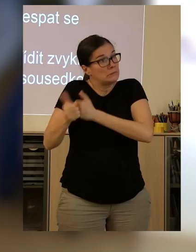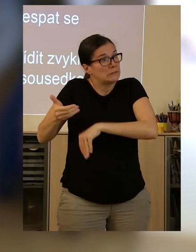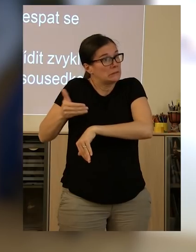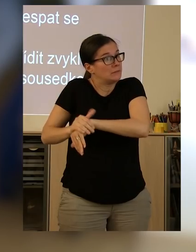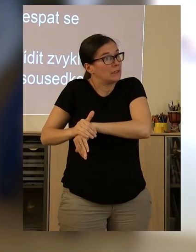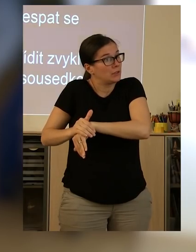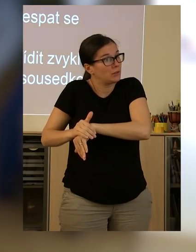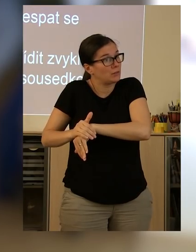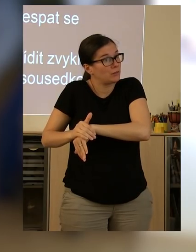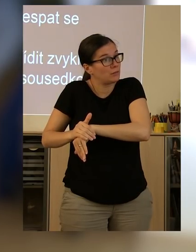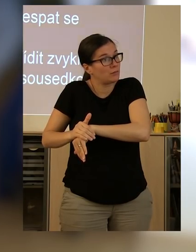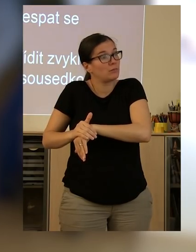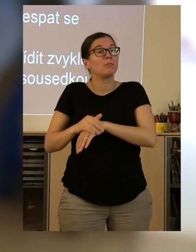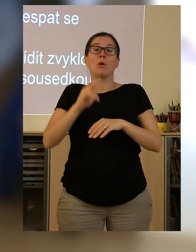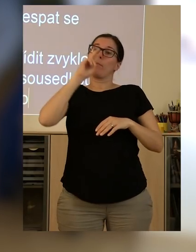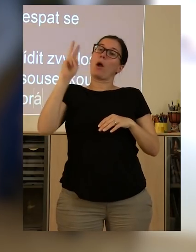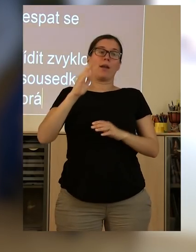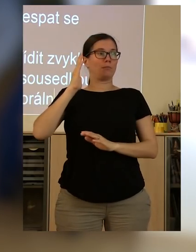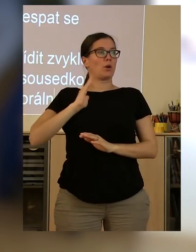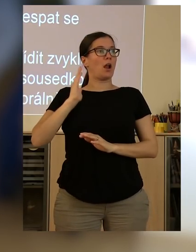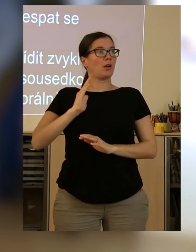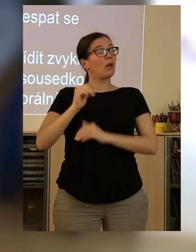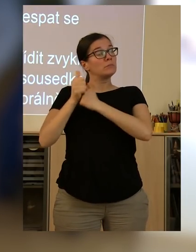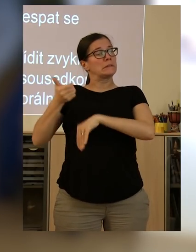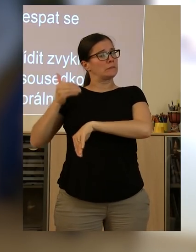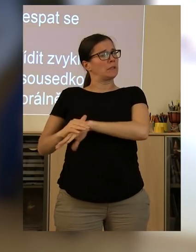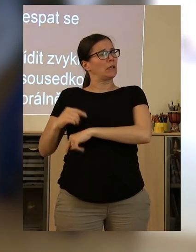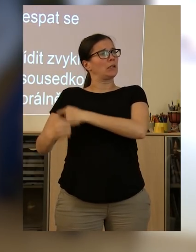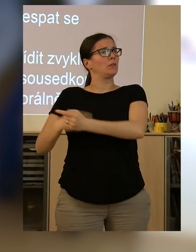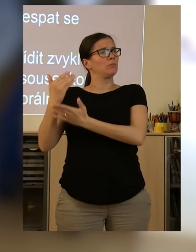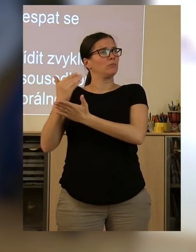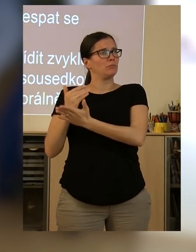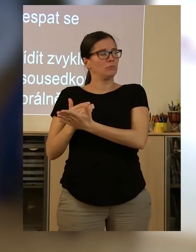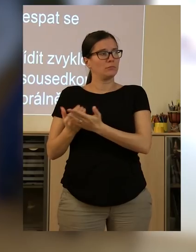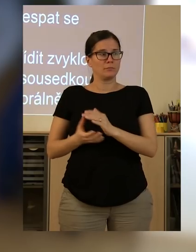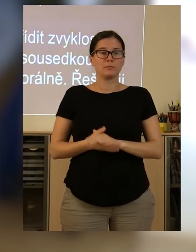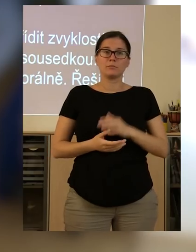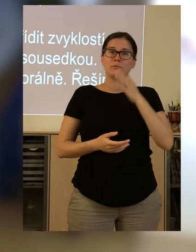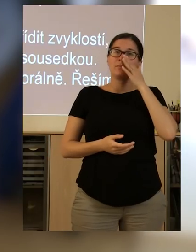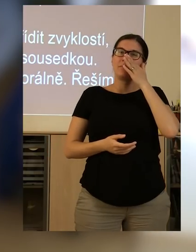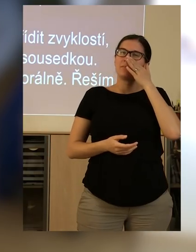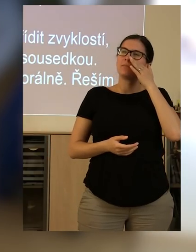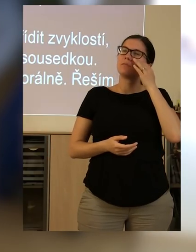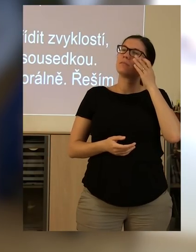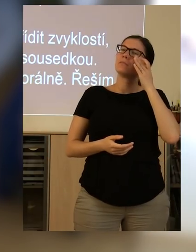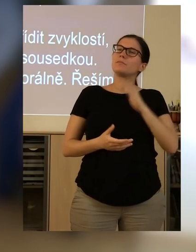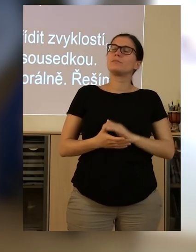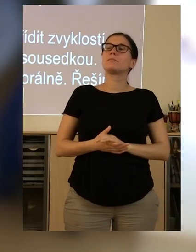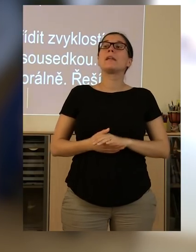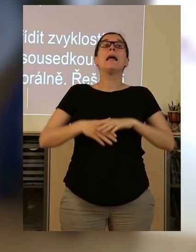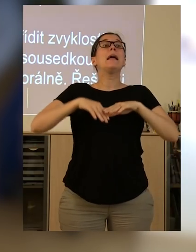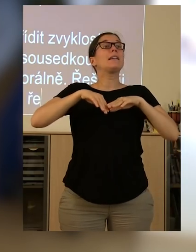Řeším otázku morálně. Jo? Řeším ji vlastně morálně. Mohu ji řešit i